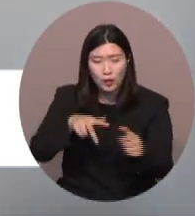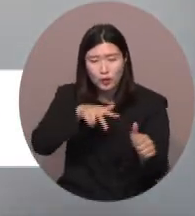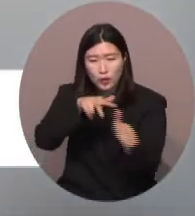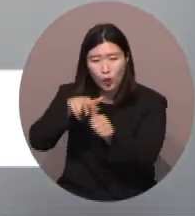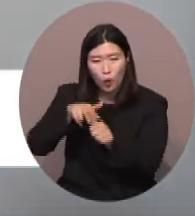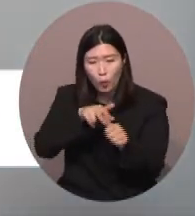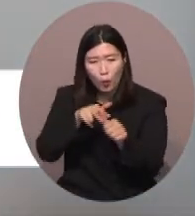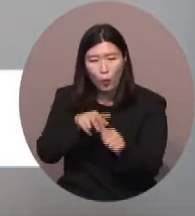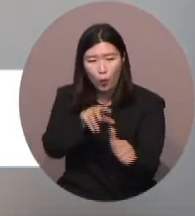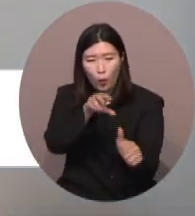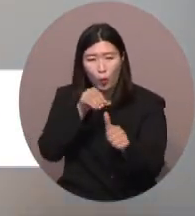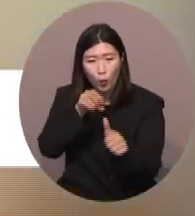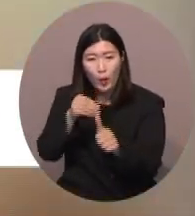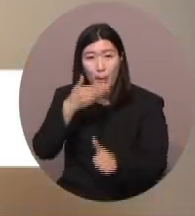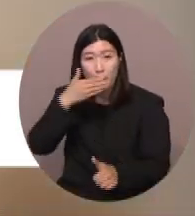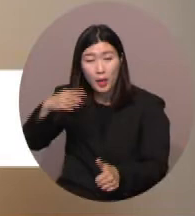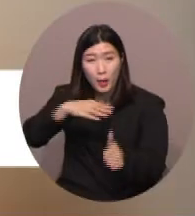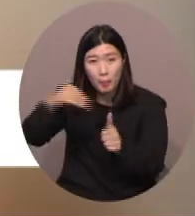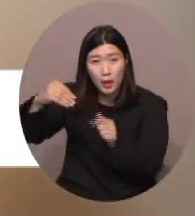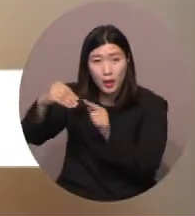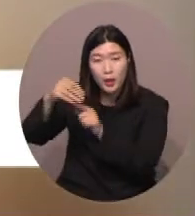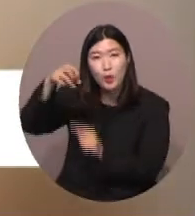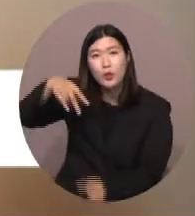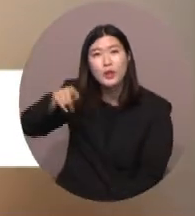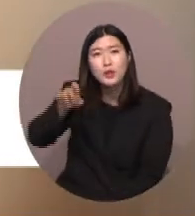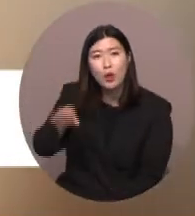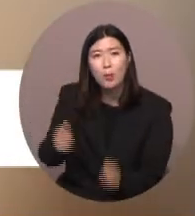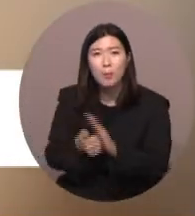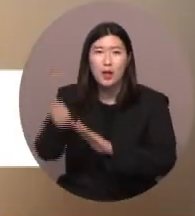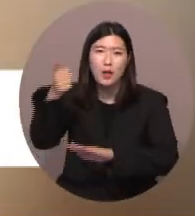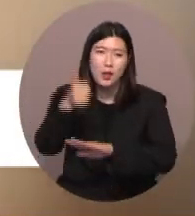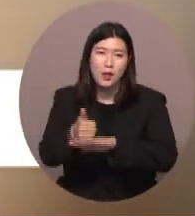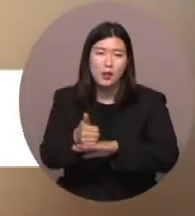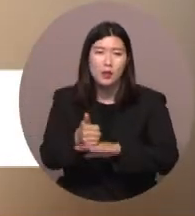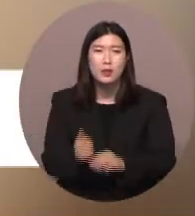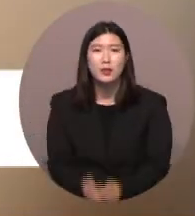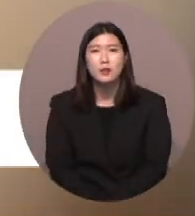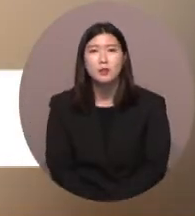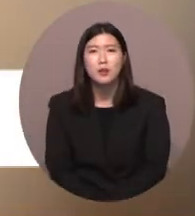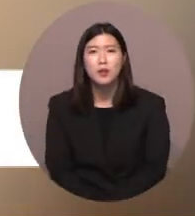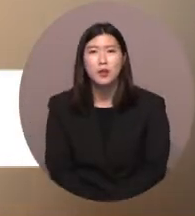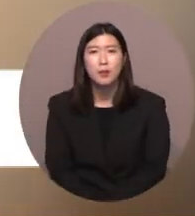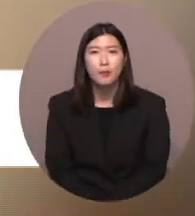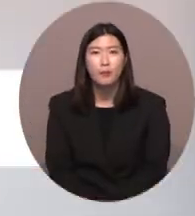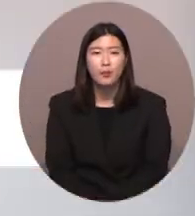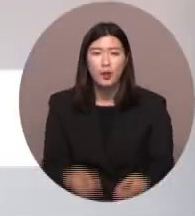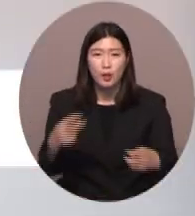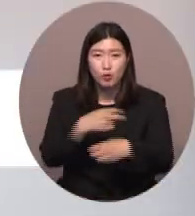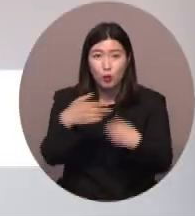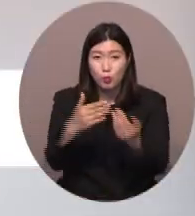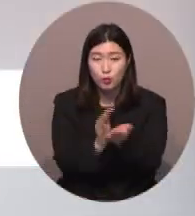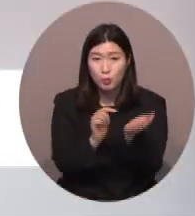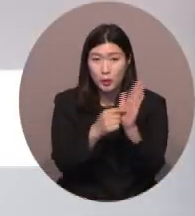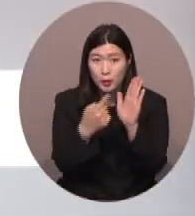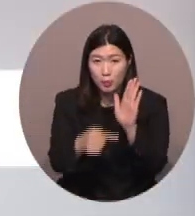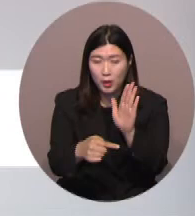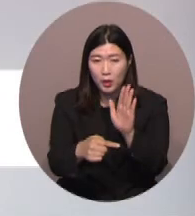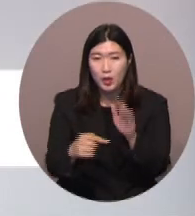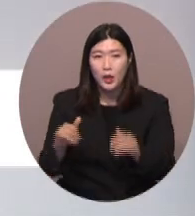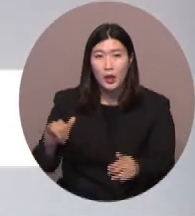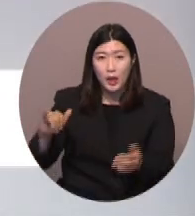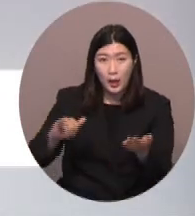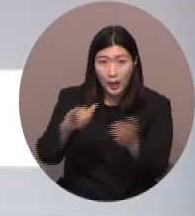위치정보를 제공하는 항공 위성이 로 기도 성공적으로 발사했습니다 국토교통부 된 한국위성 이루기가